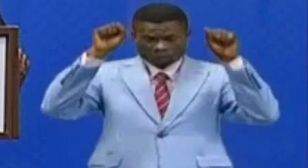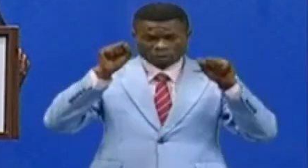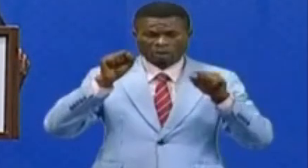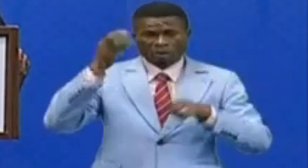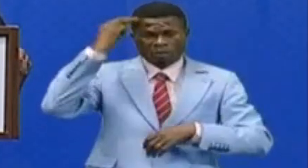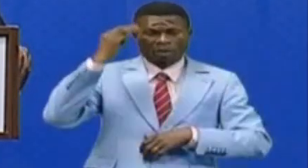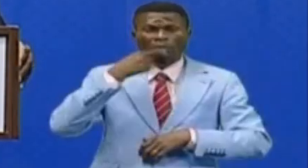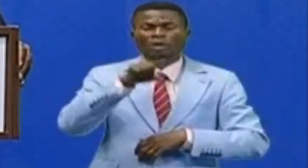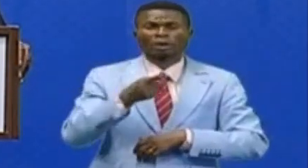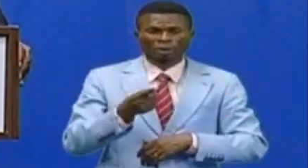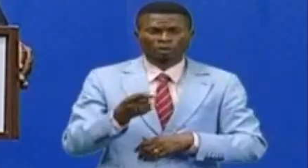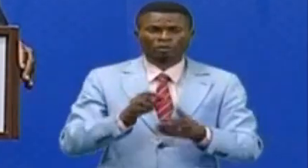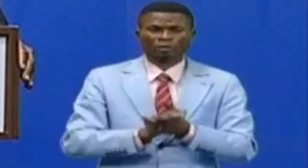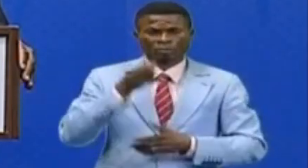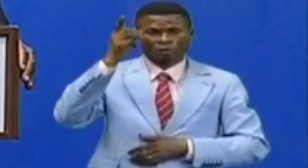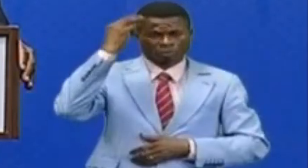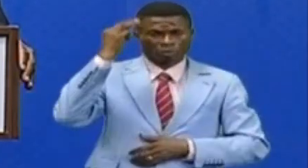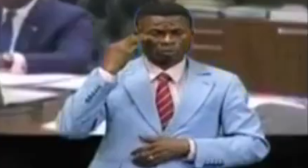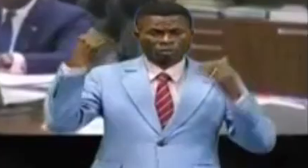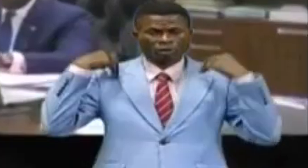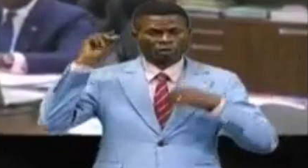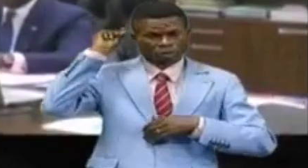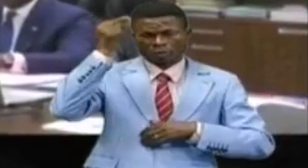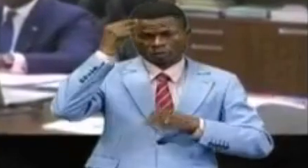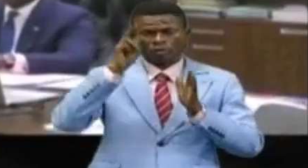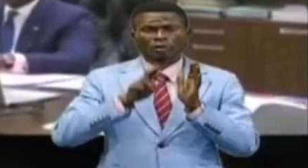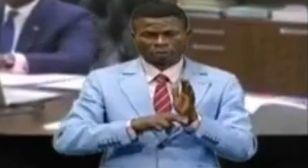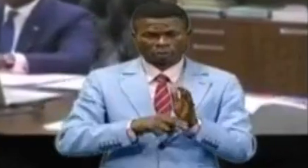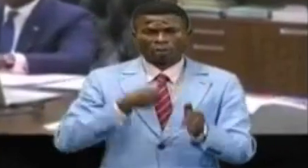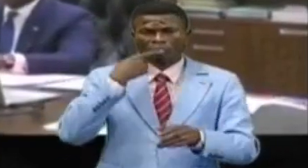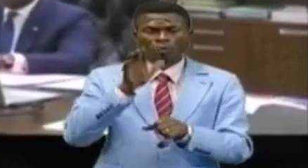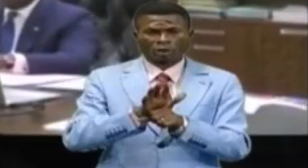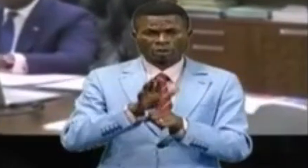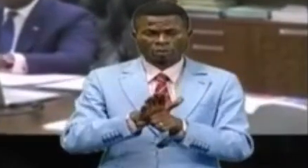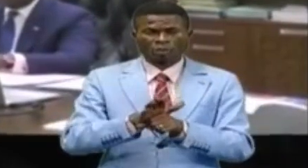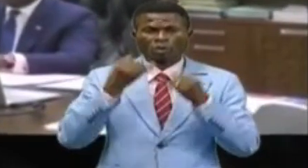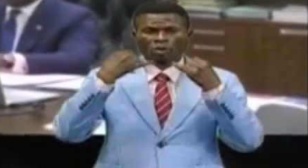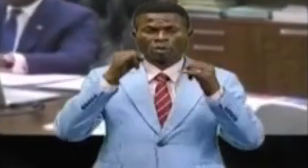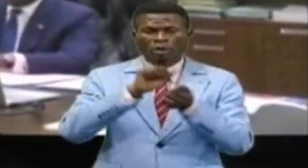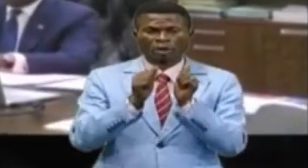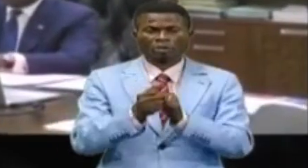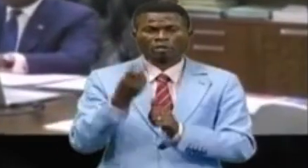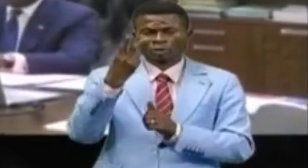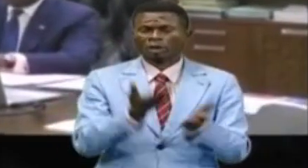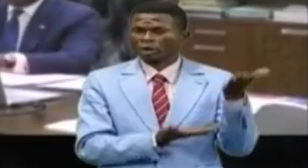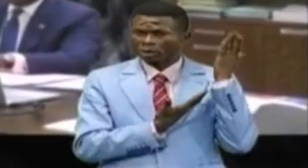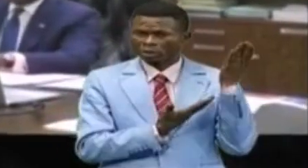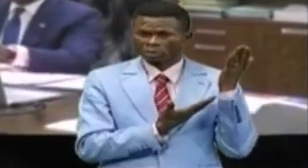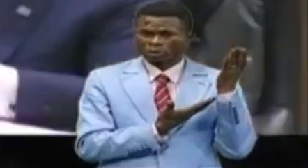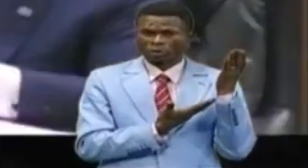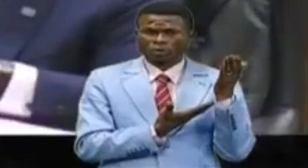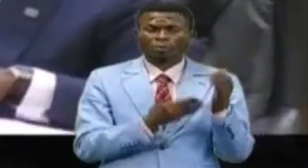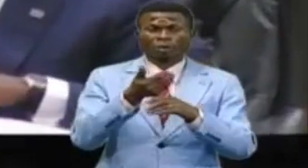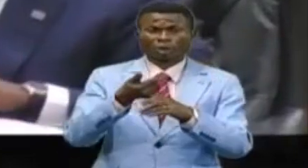de la République, le Premier ministre et chef du gouvernement a axé sa communication sur deux points principaux. Mais